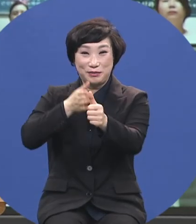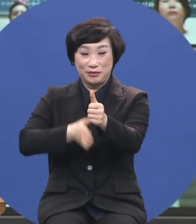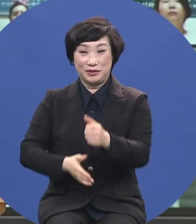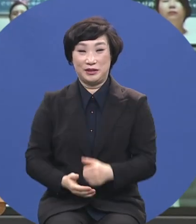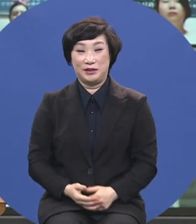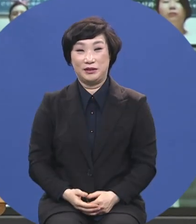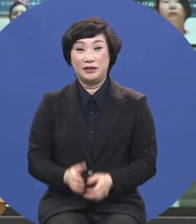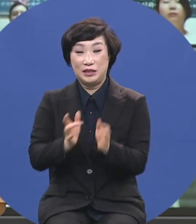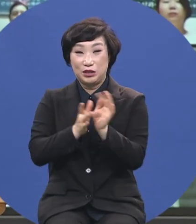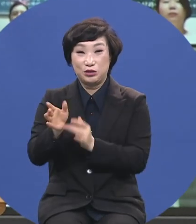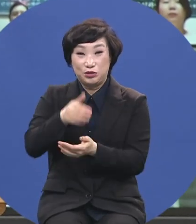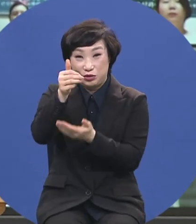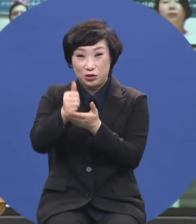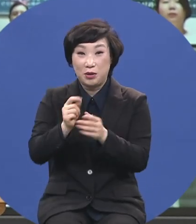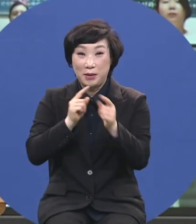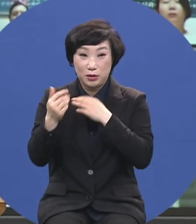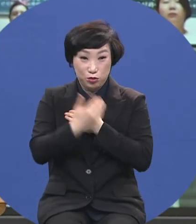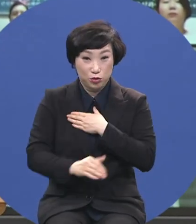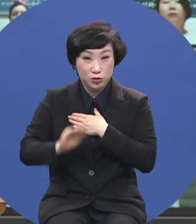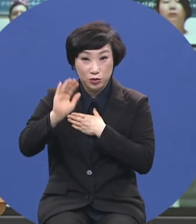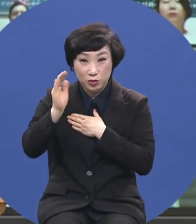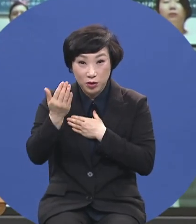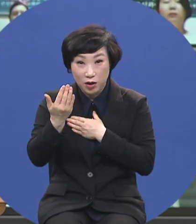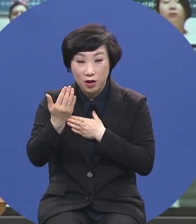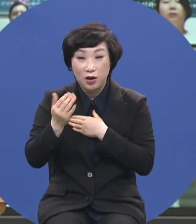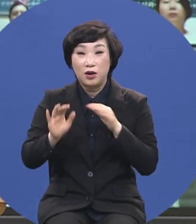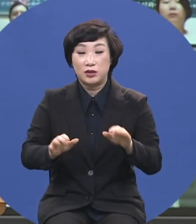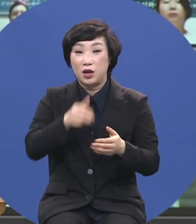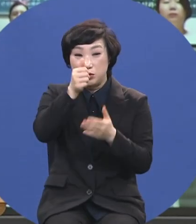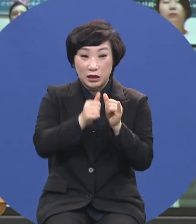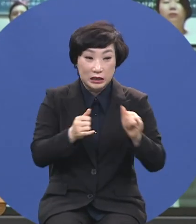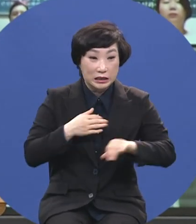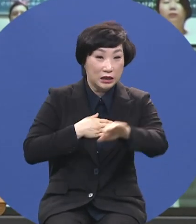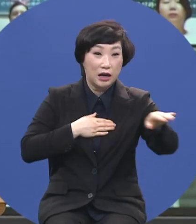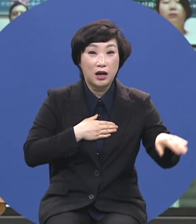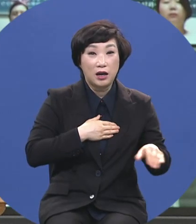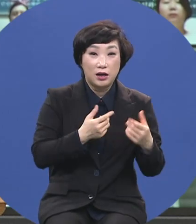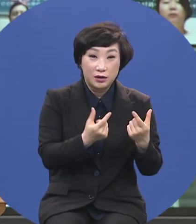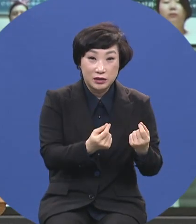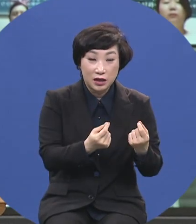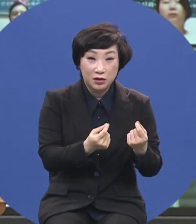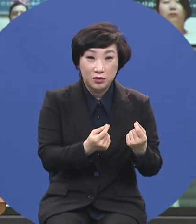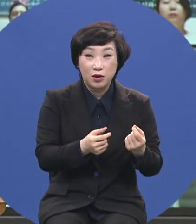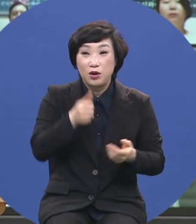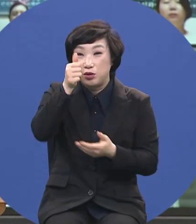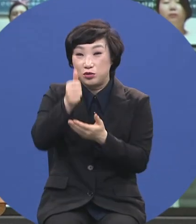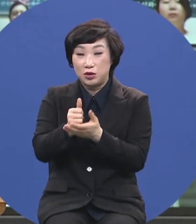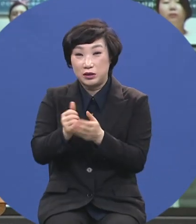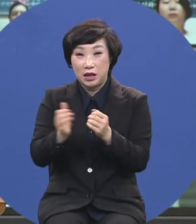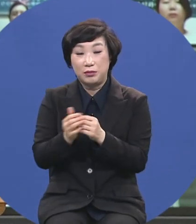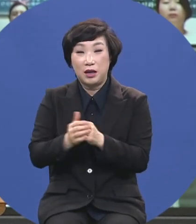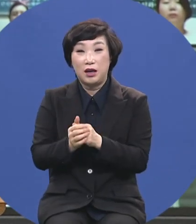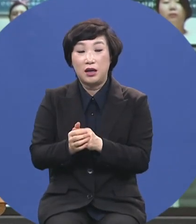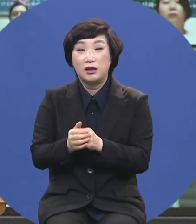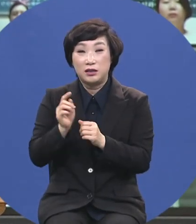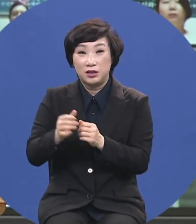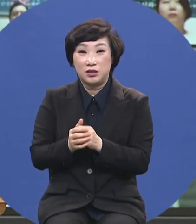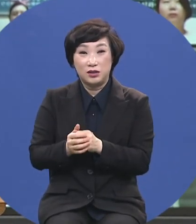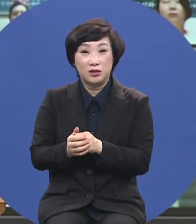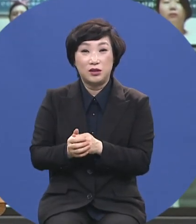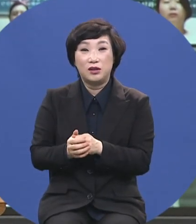예수 그리스도는 말씀이 육신이 졌기에 죄인인 인간과 같이 죽을 죄가 전혀